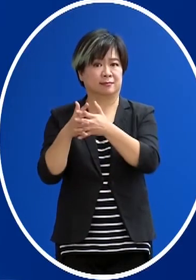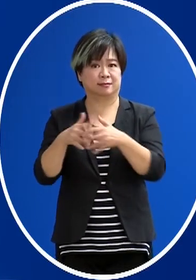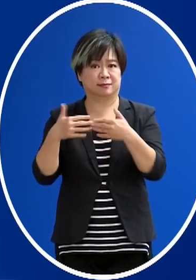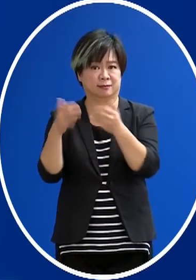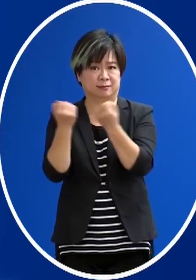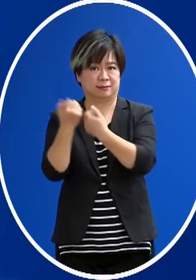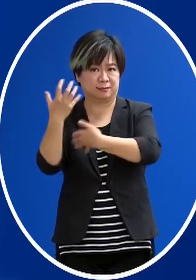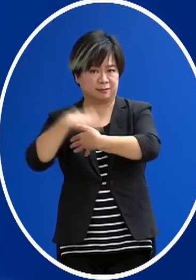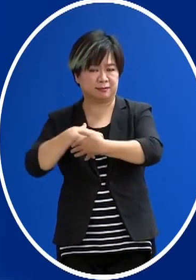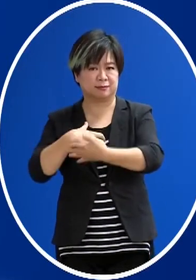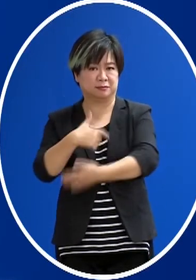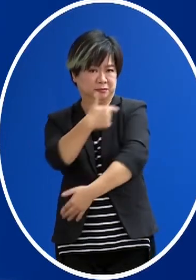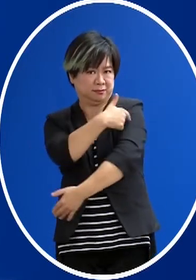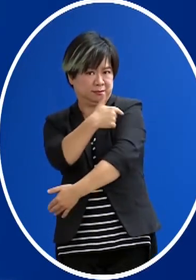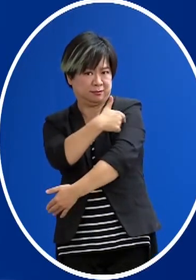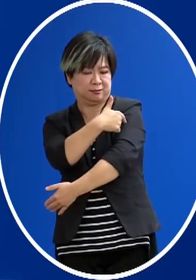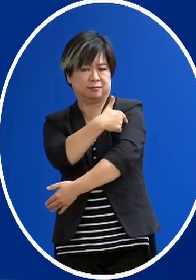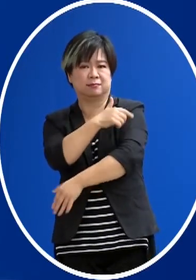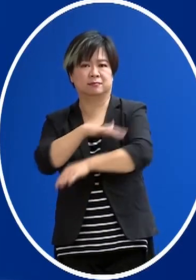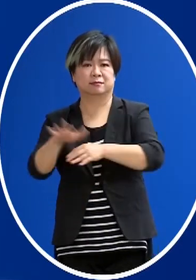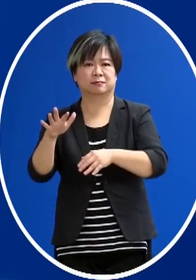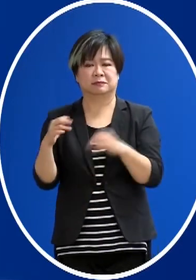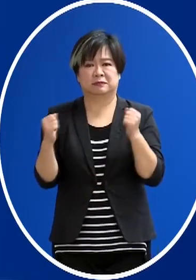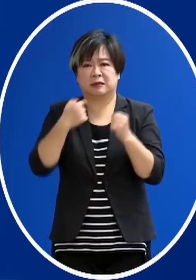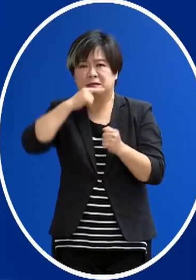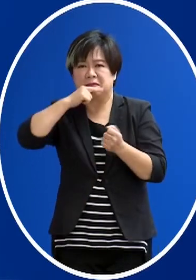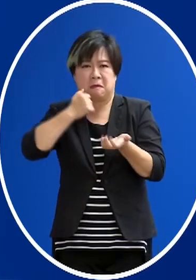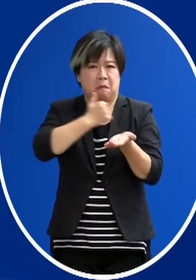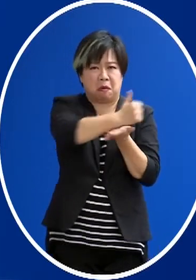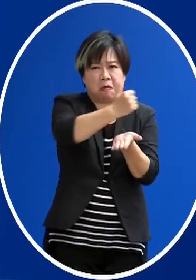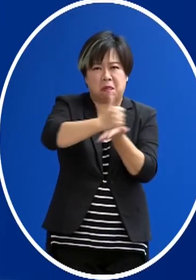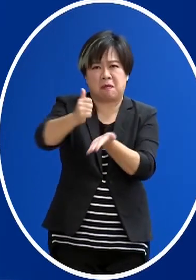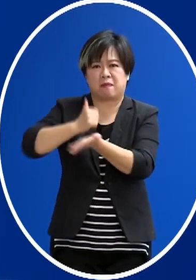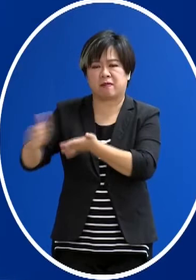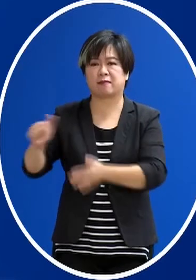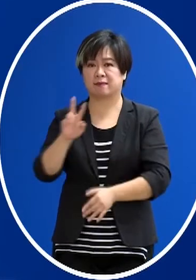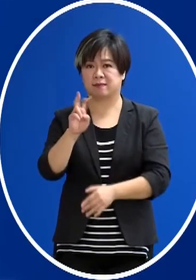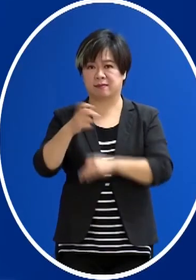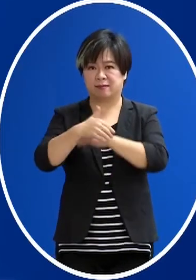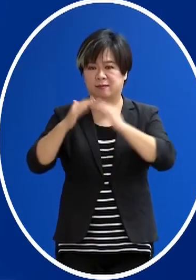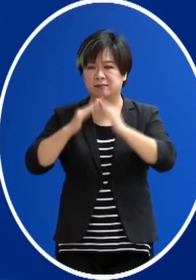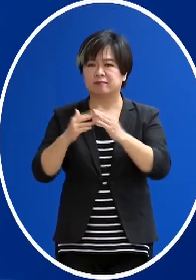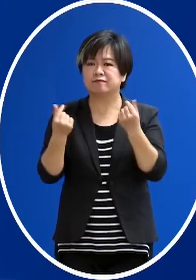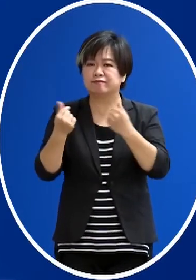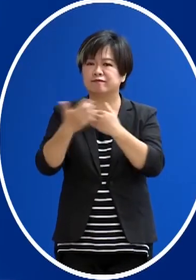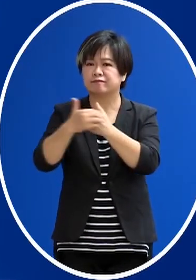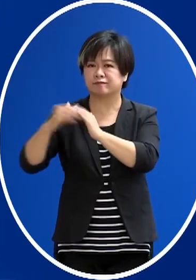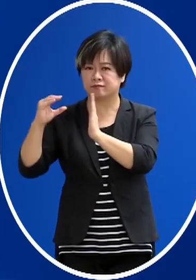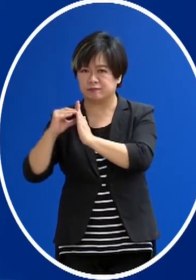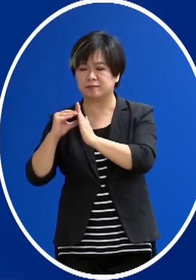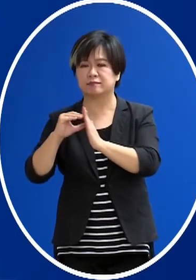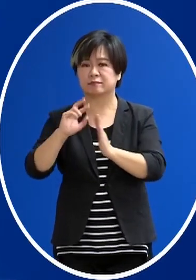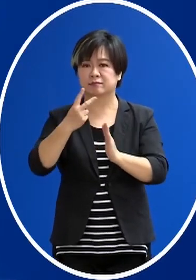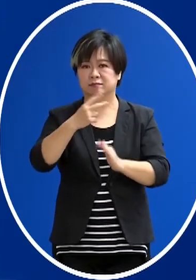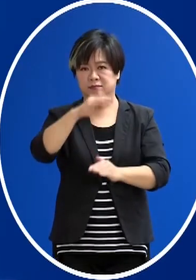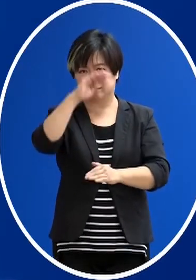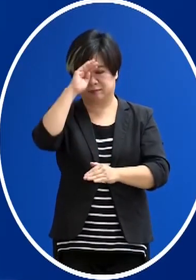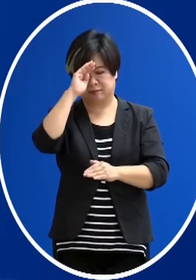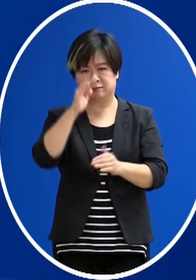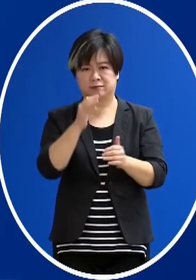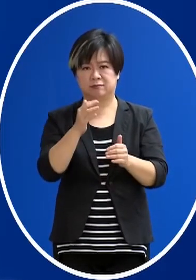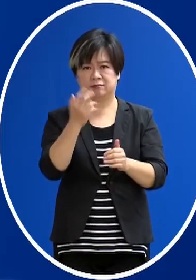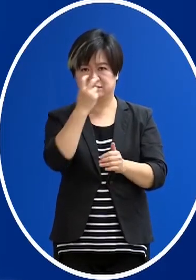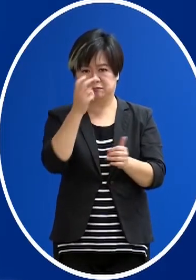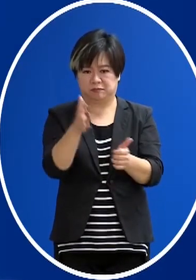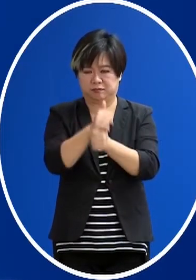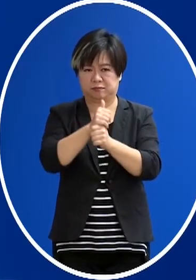就是会送到冷冻配送到22县市的卫生局或是疾管署所指定的地点，